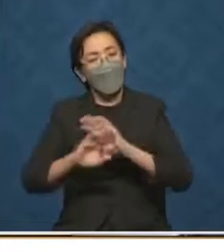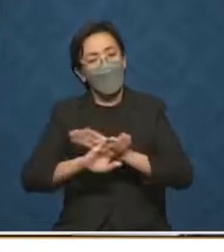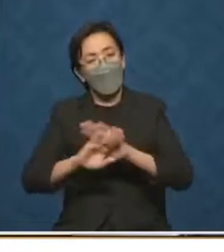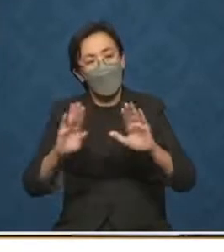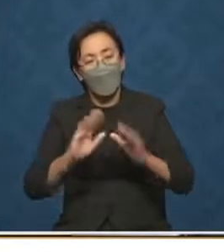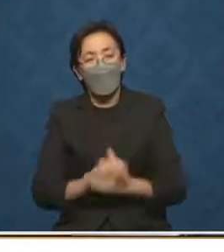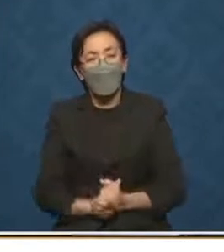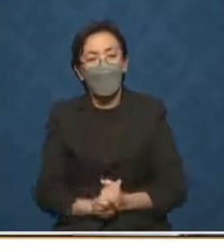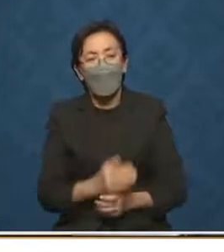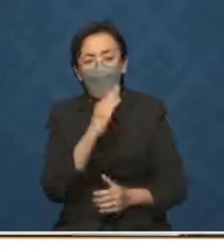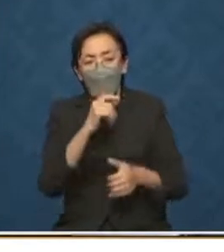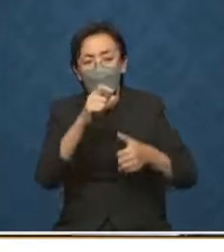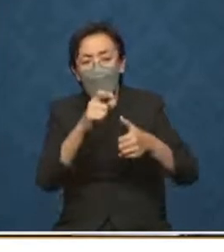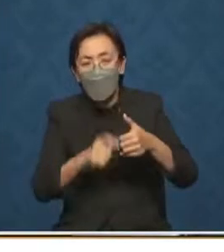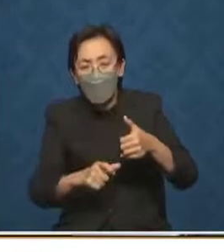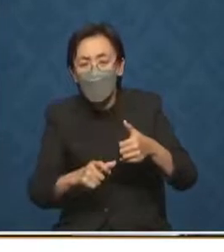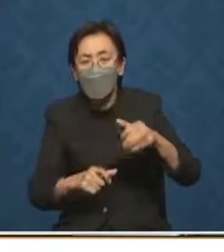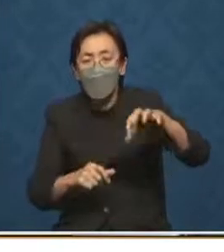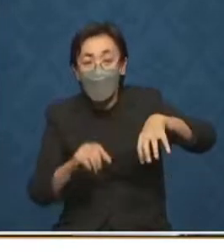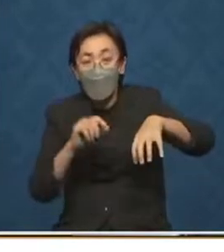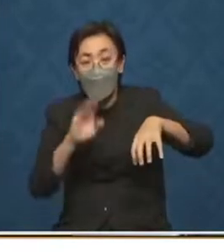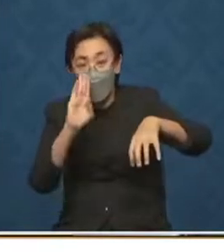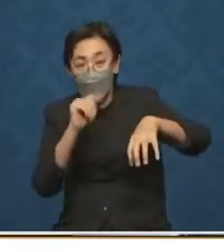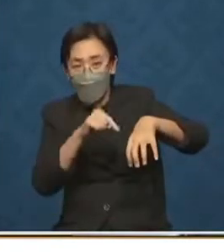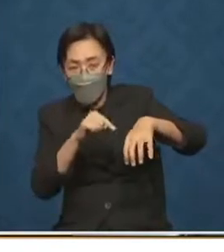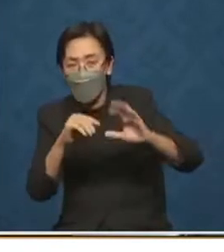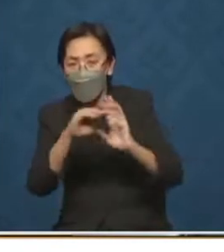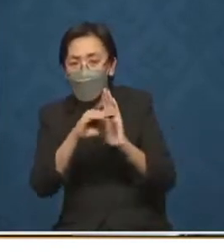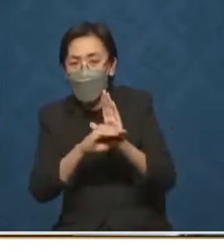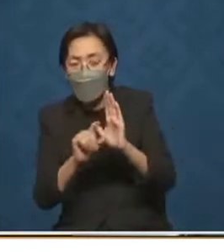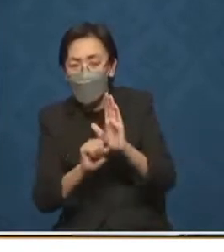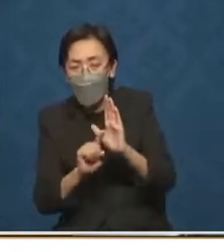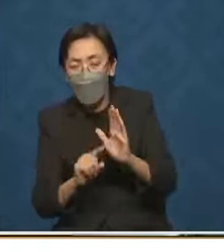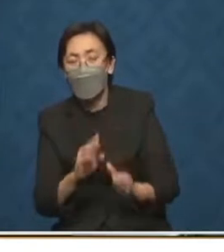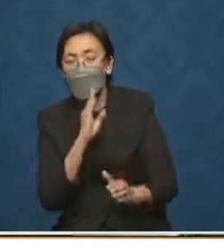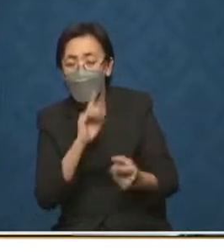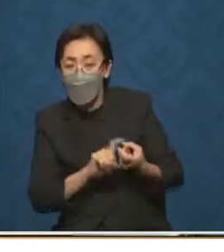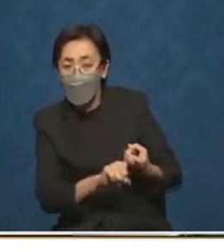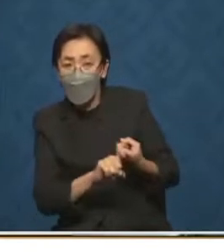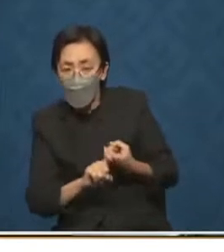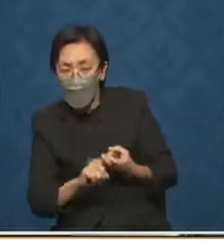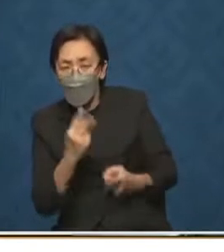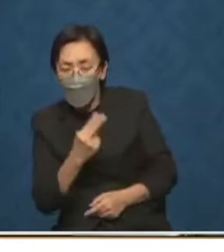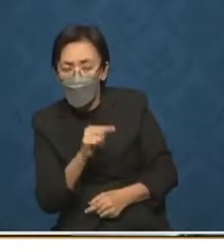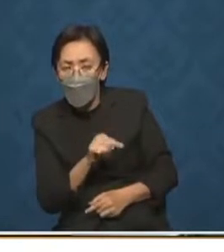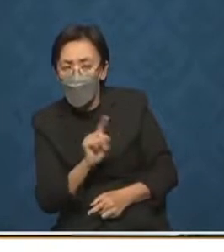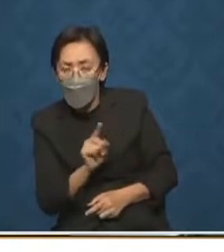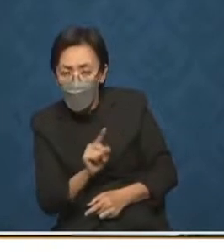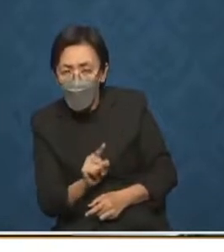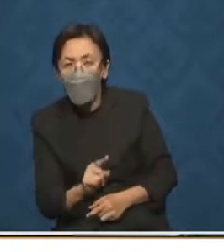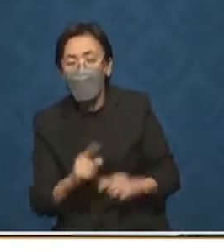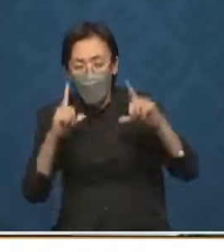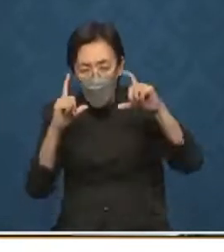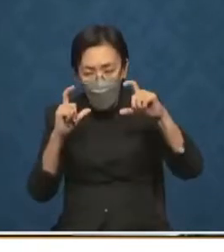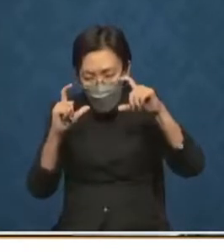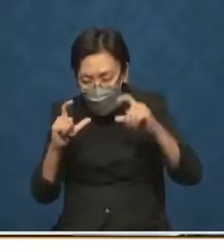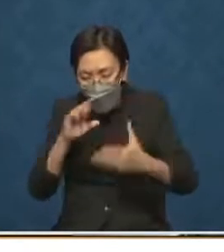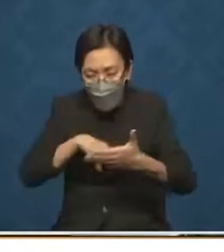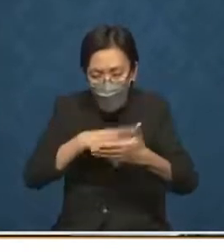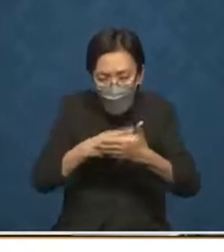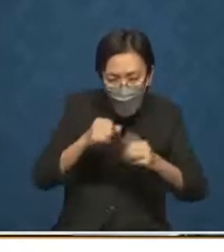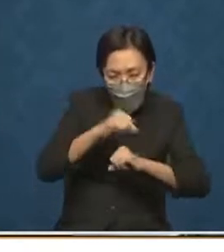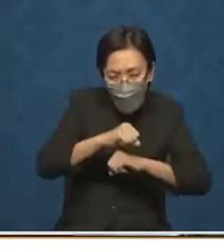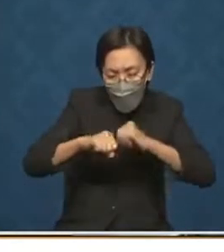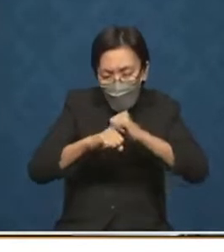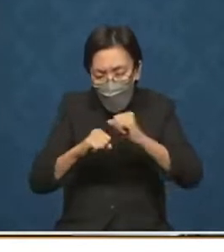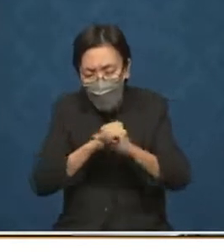ถ้ากำหนดคุณและสมบัิเอือบริษัทในบริษัทหนึ่นะครับบริษัทนั้ตองไปดูพื้นที่พอมยื่นภาพถ่ายจัดทำแผนก่อสราง